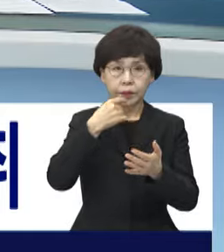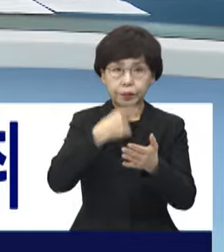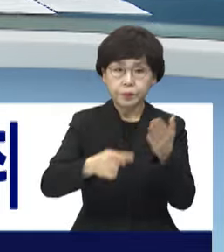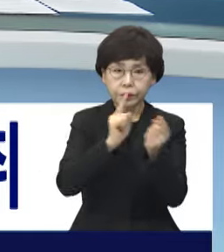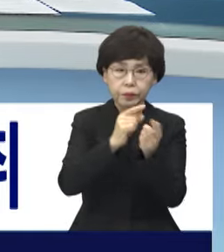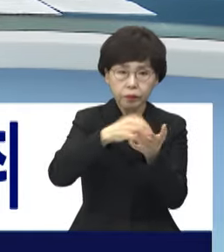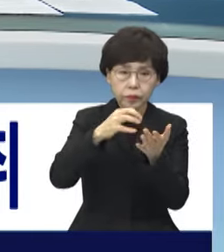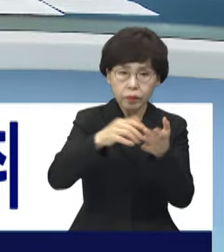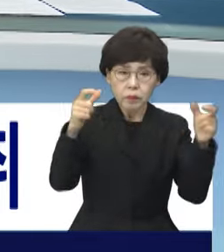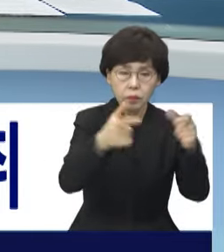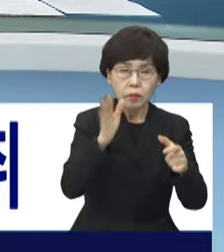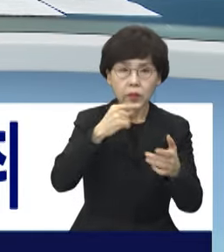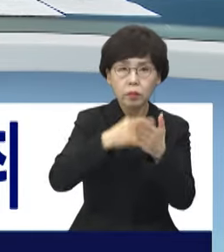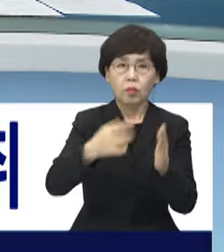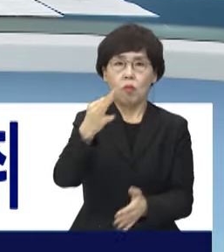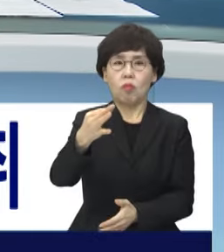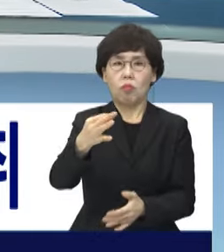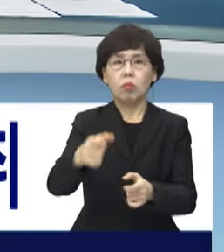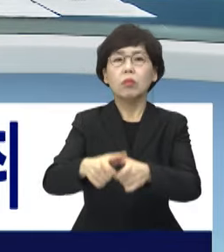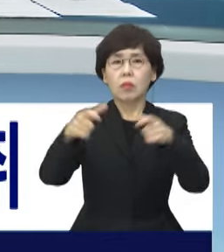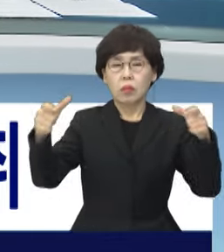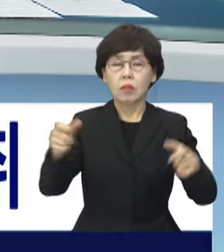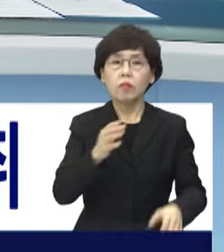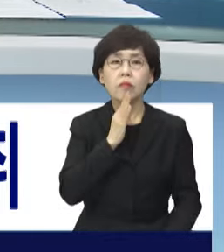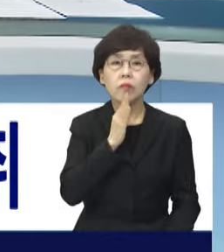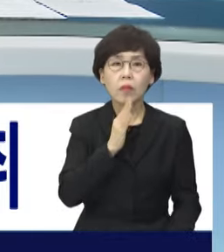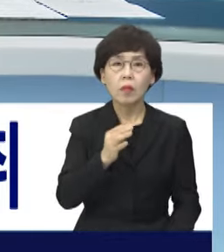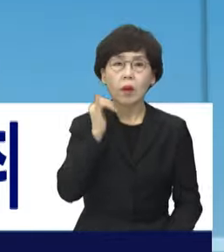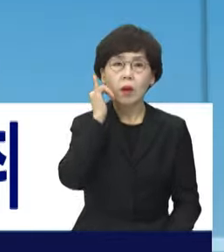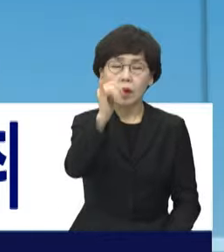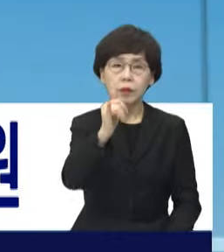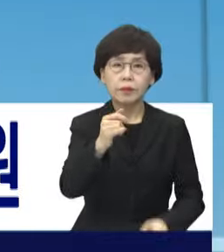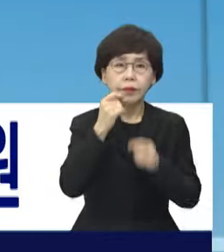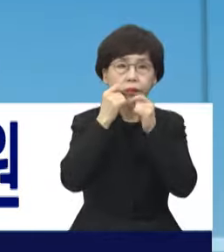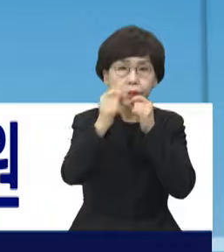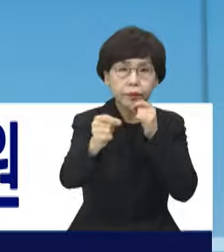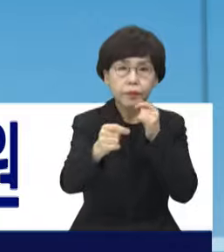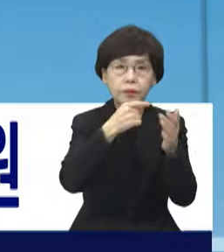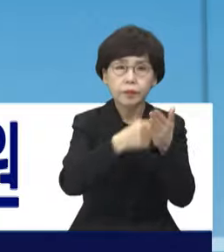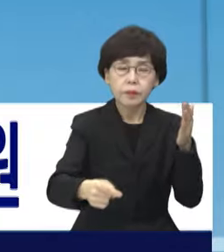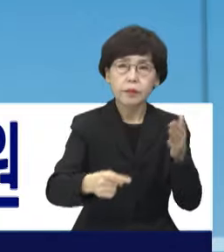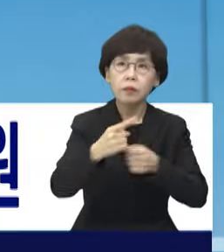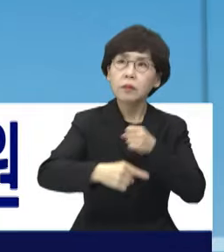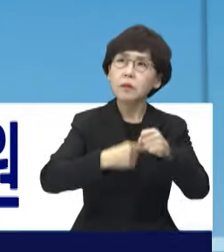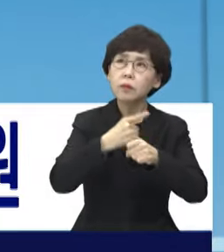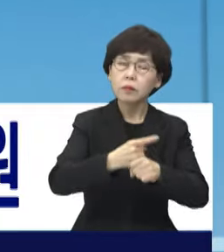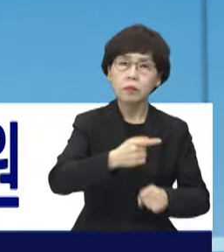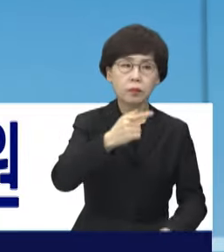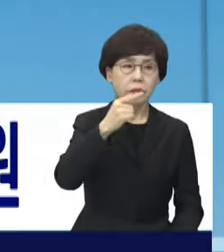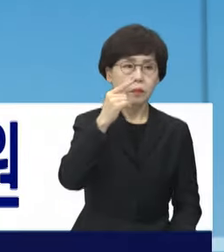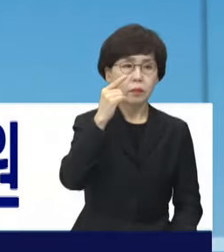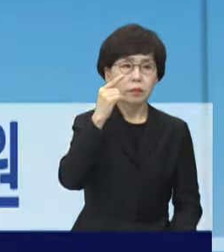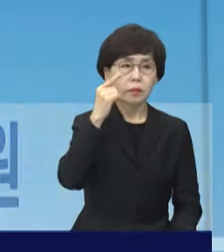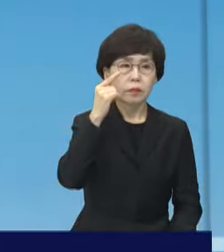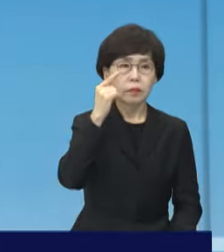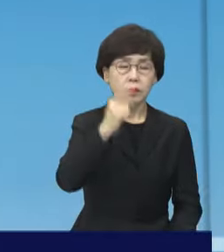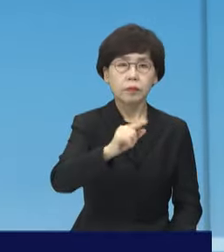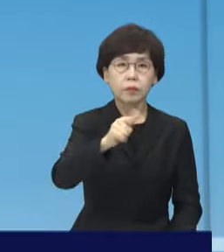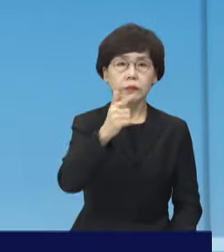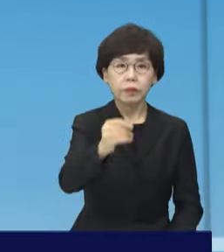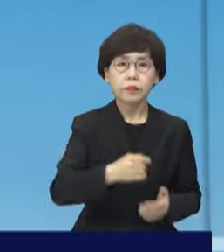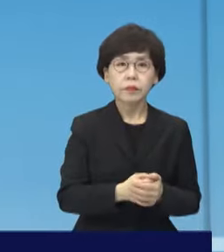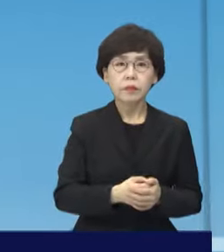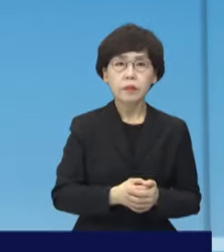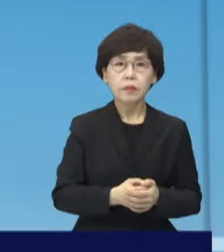피해액은 더 많이 늘었어요네 맞습니다 보이스피싱 연평균 피해액만 6200억원 수준이고요 2023년